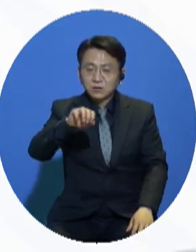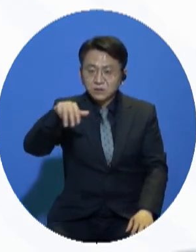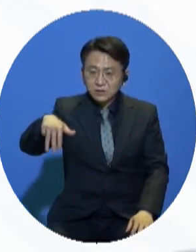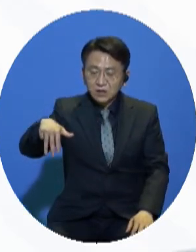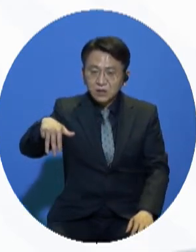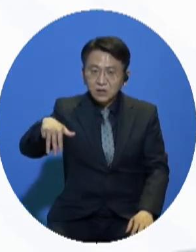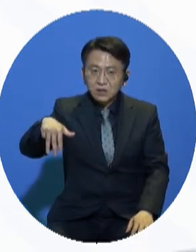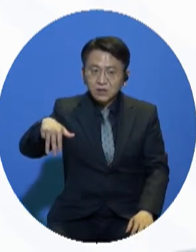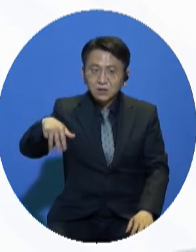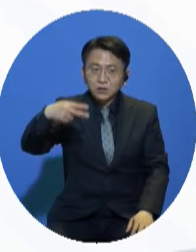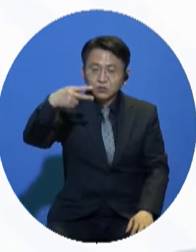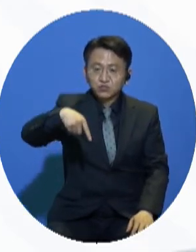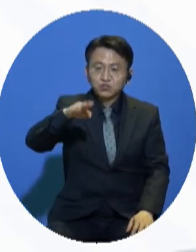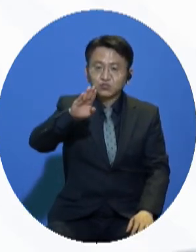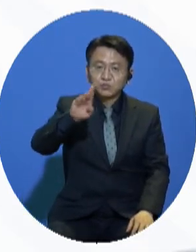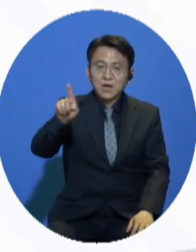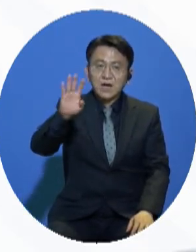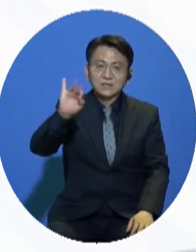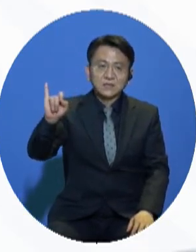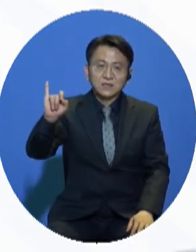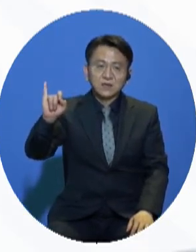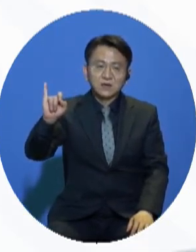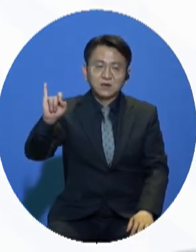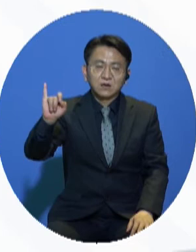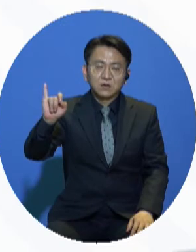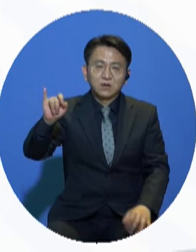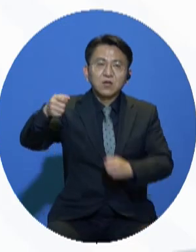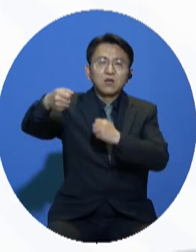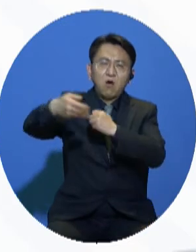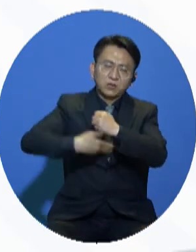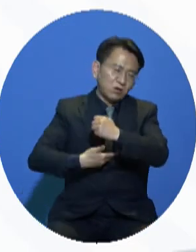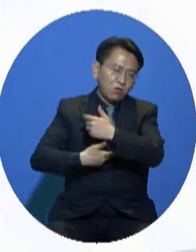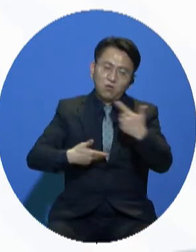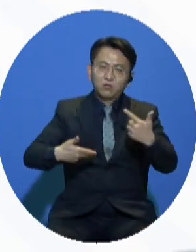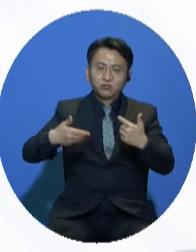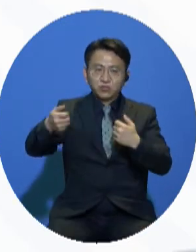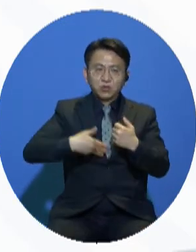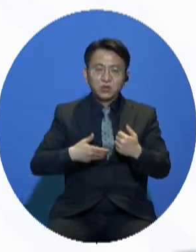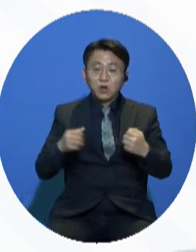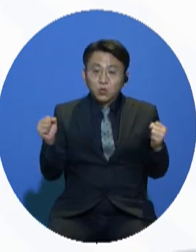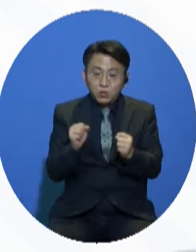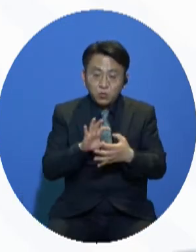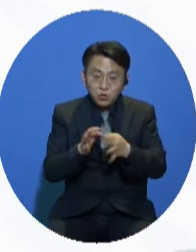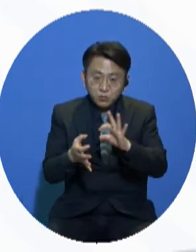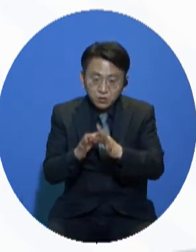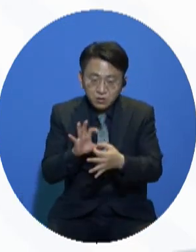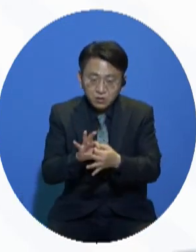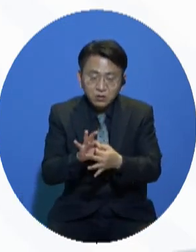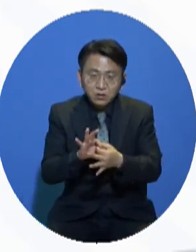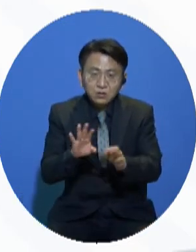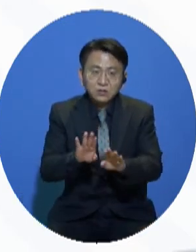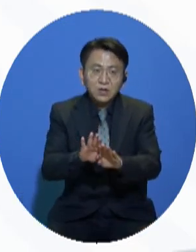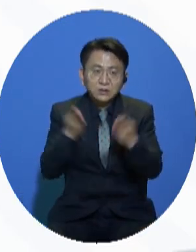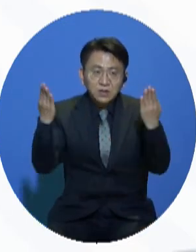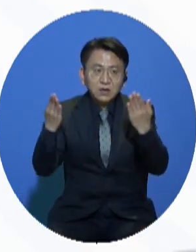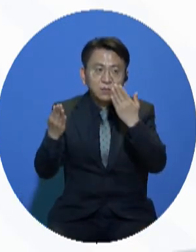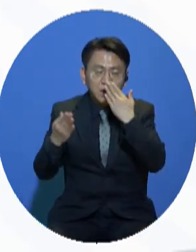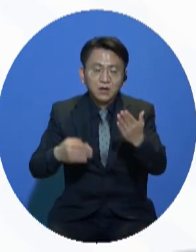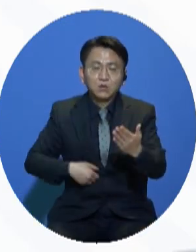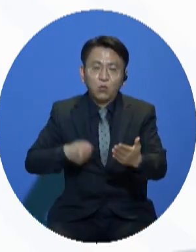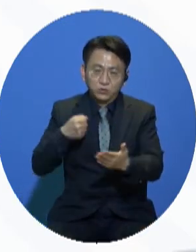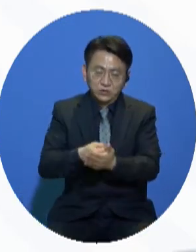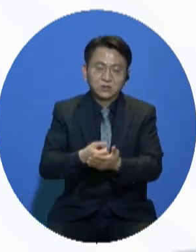평창이 두바이에게 감명을 주었습니다. 그러니까 두바이도 동계 스포츠를 개최할 수 있도록